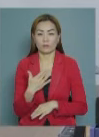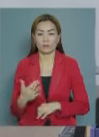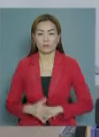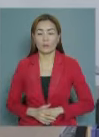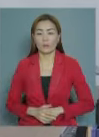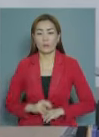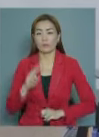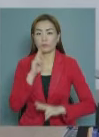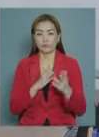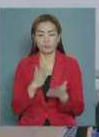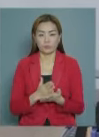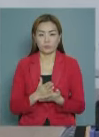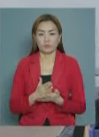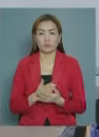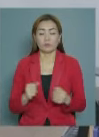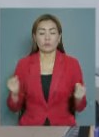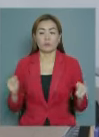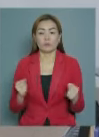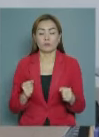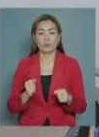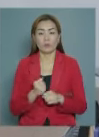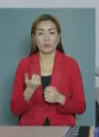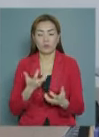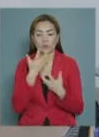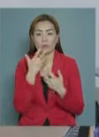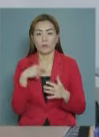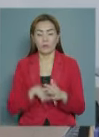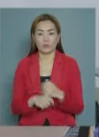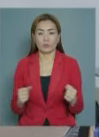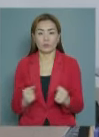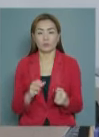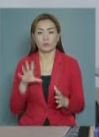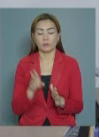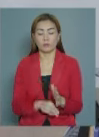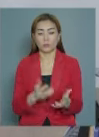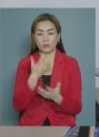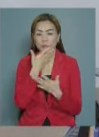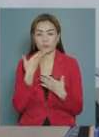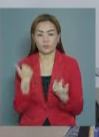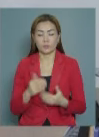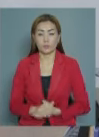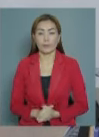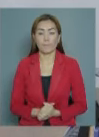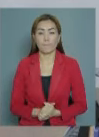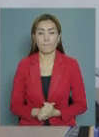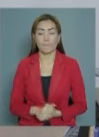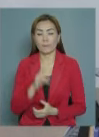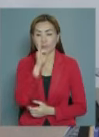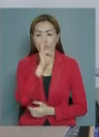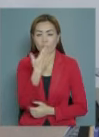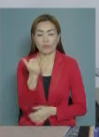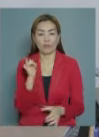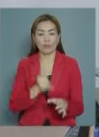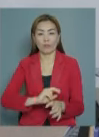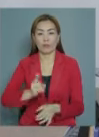жалобы келуі, пештері үрмейді, жаңағындай автобустың іші салқын дегенге байланысты. Bu жерде соляркаға байланысты.